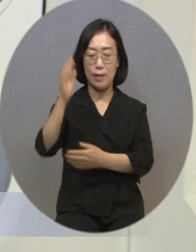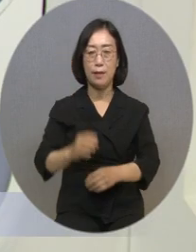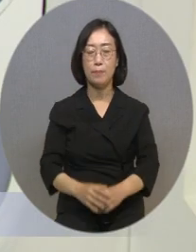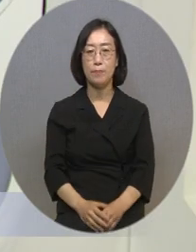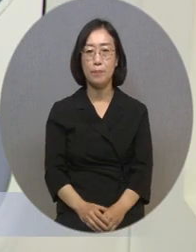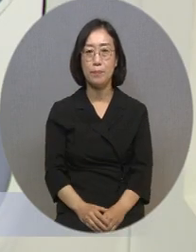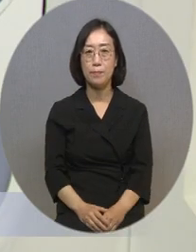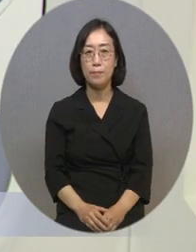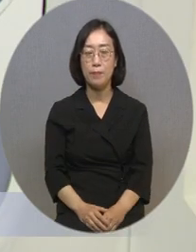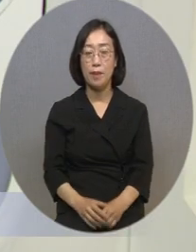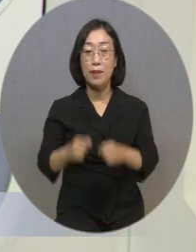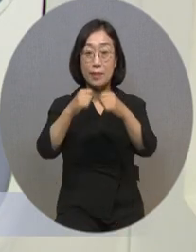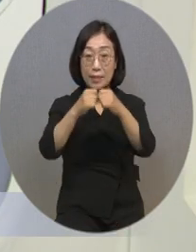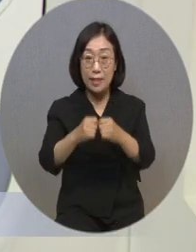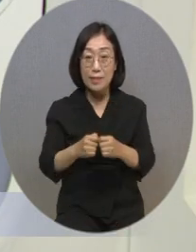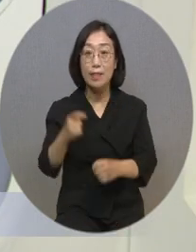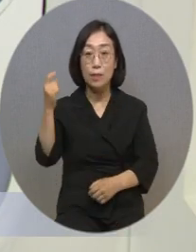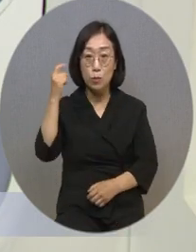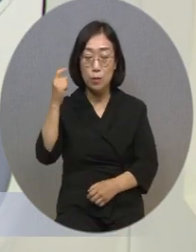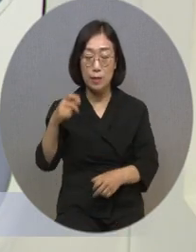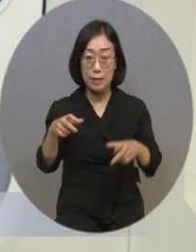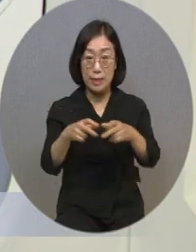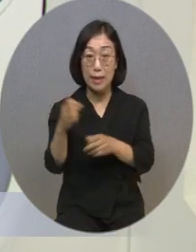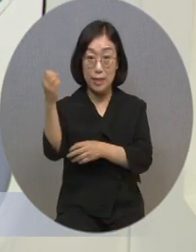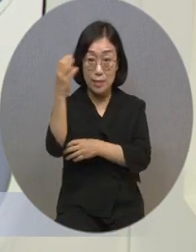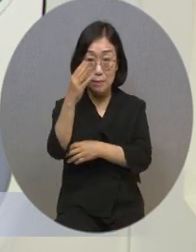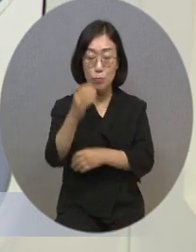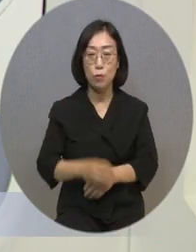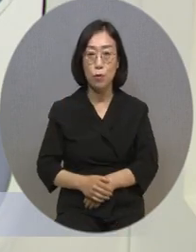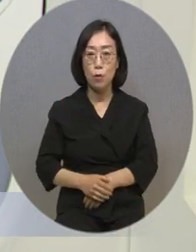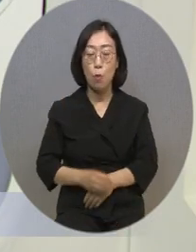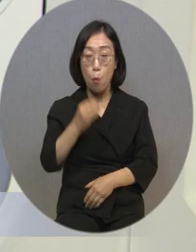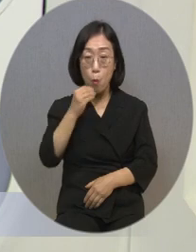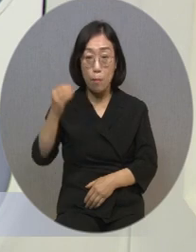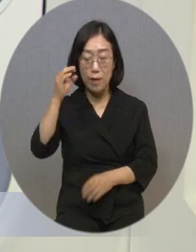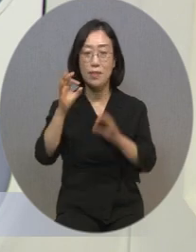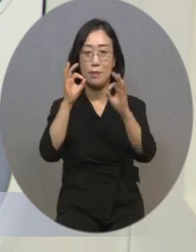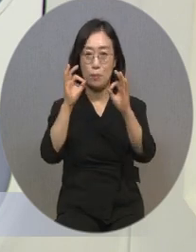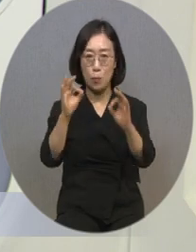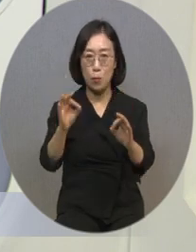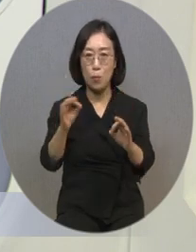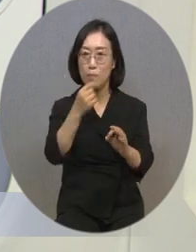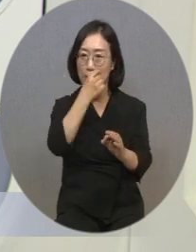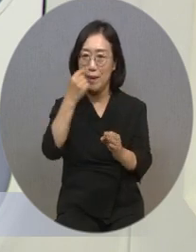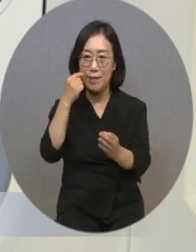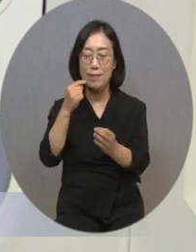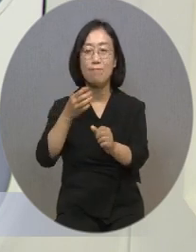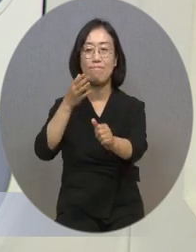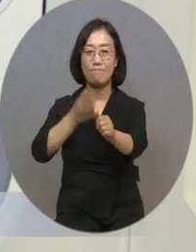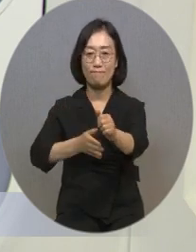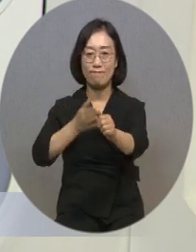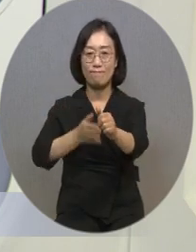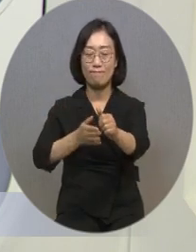말했습니다 더자세한 스 는 장애인 신문과 웰페어뉴스 홈페이지를 통해 확인할 수 있습니다